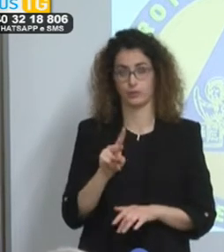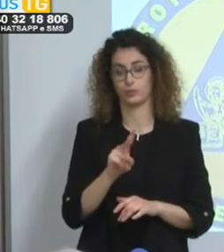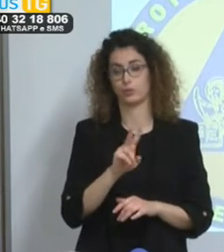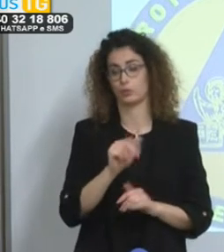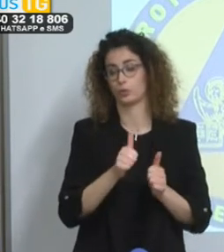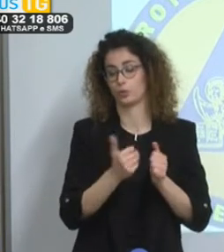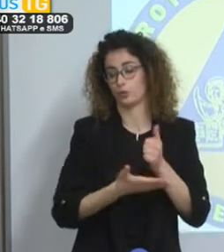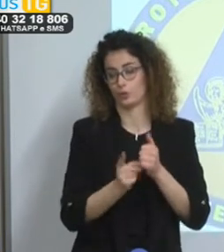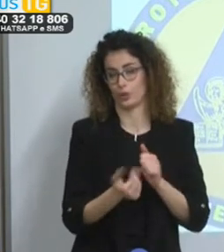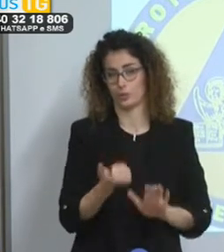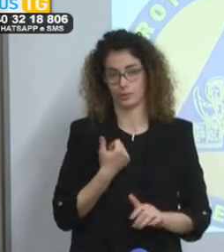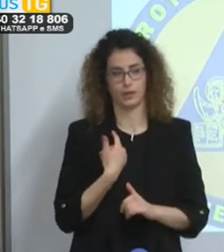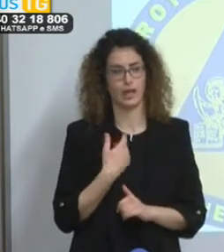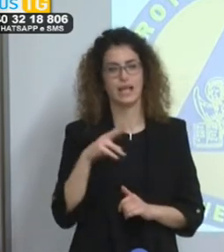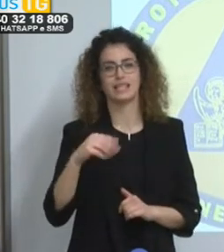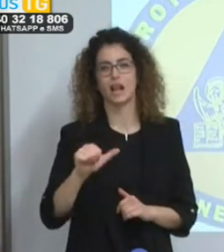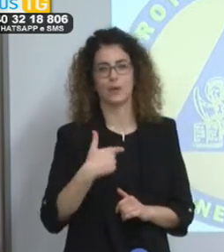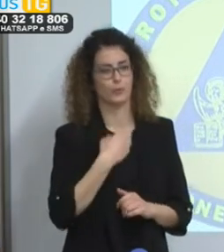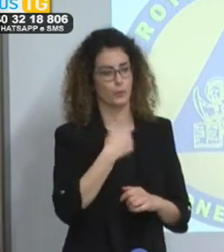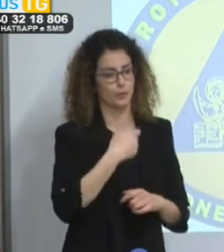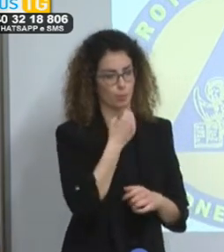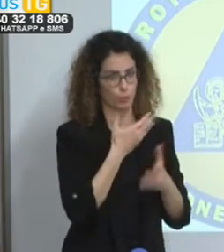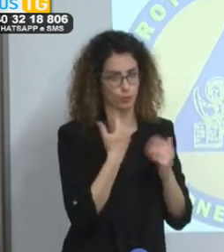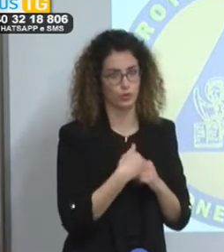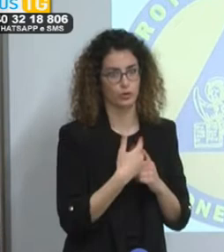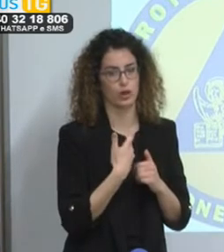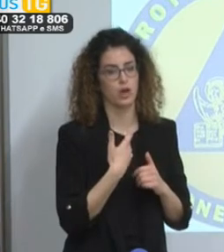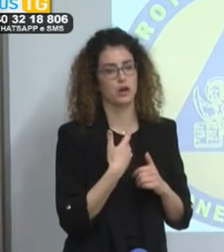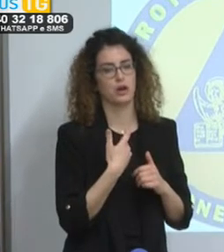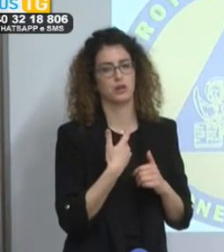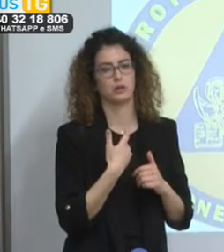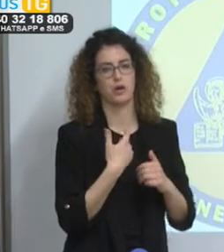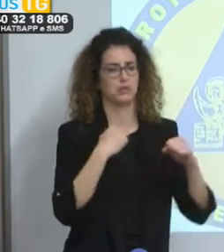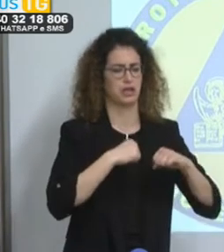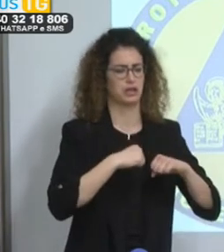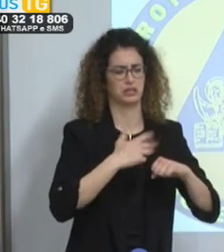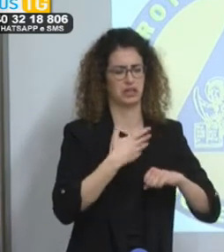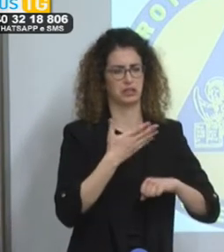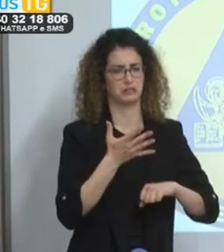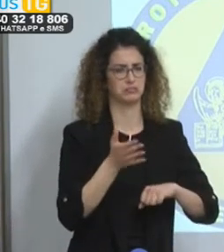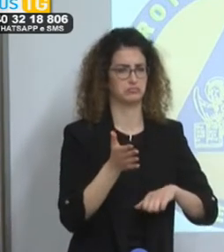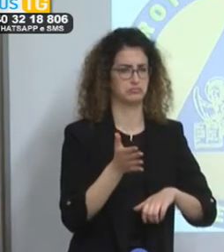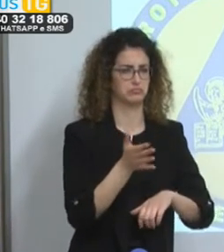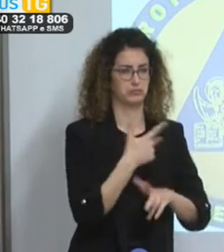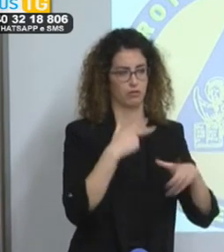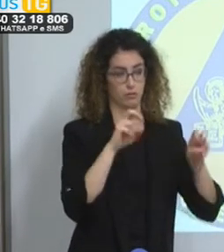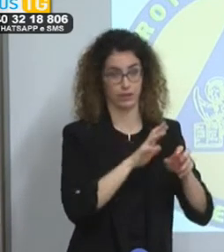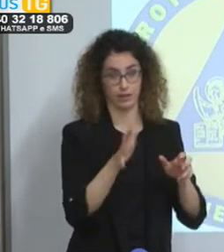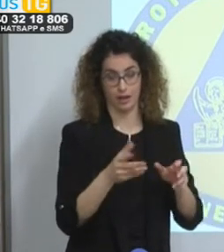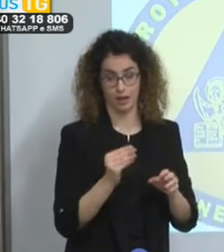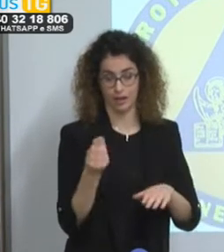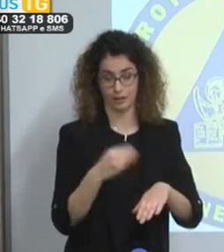Salmaso. Presidente, buongiorno. Beh, io, buongiorno. Se è possibile, io eviterei di parlare di sanità, visto che lei ha introdotto anche altri temi.